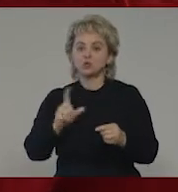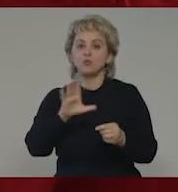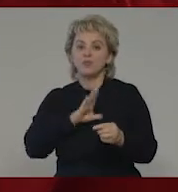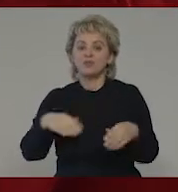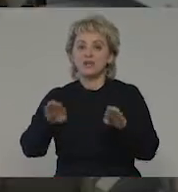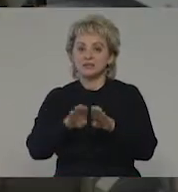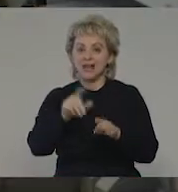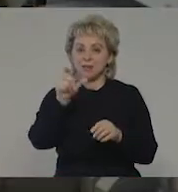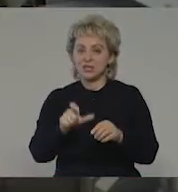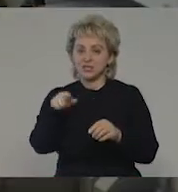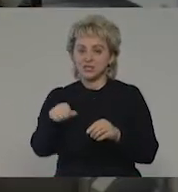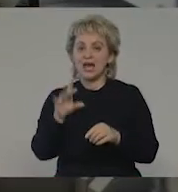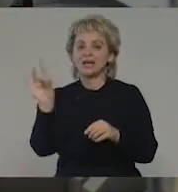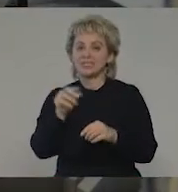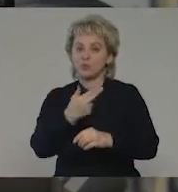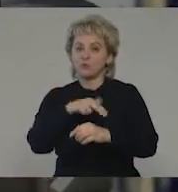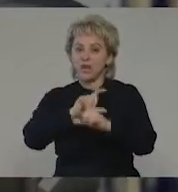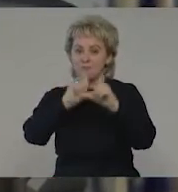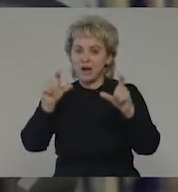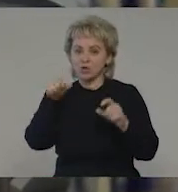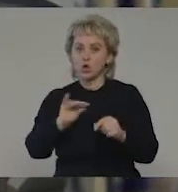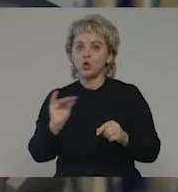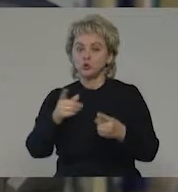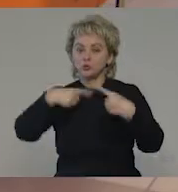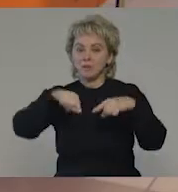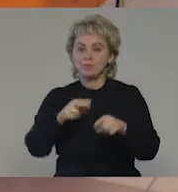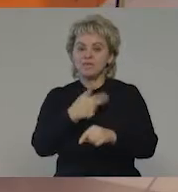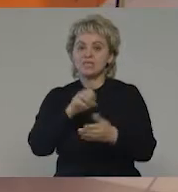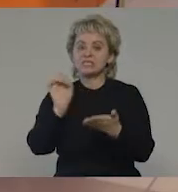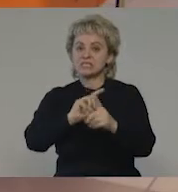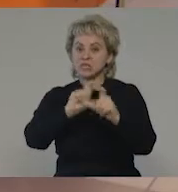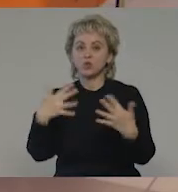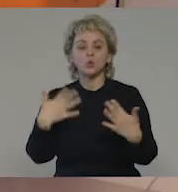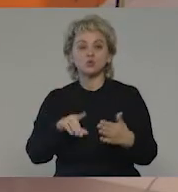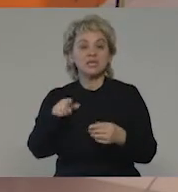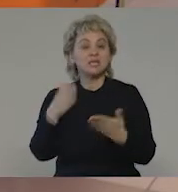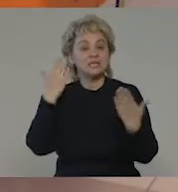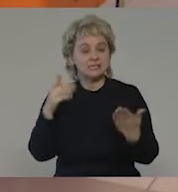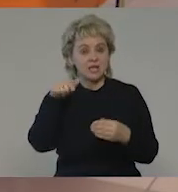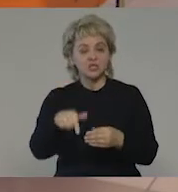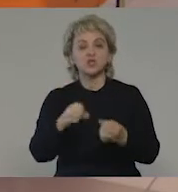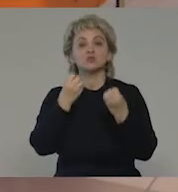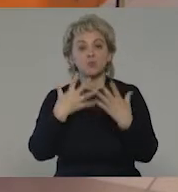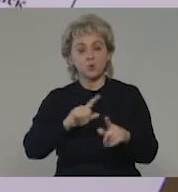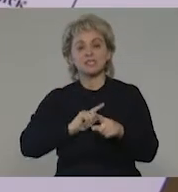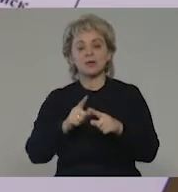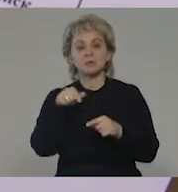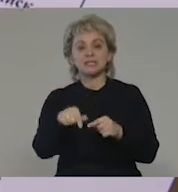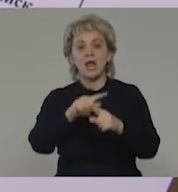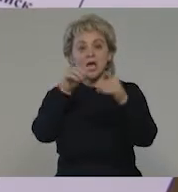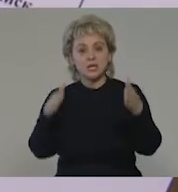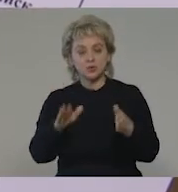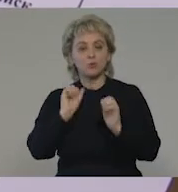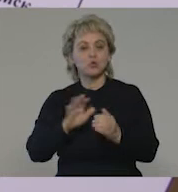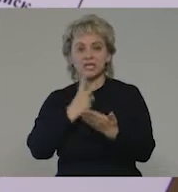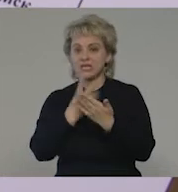так, пациенты поликлиники Ростовской клинической больницы Южного окружного медицинского центра уже и не помнят. Здесь все просто и быстро, а в регистратуру можно